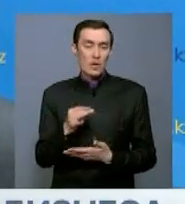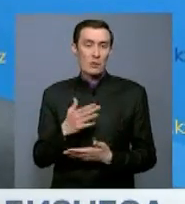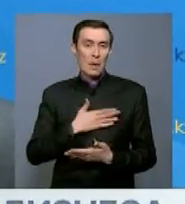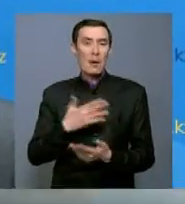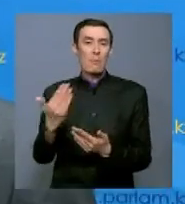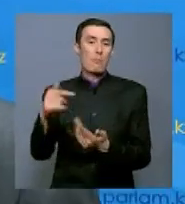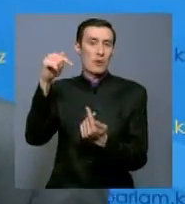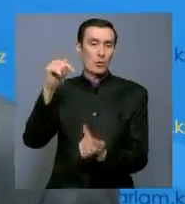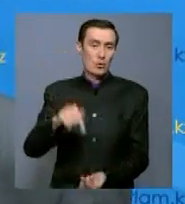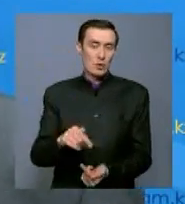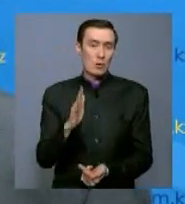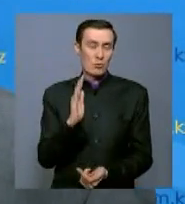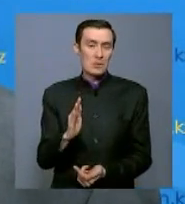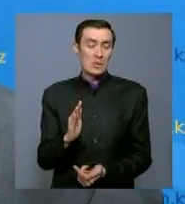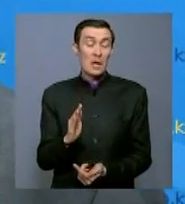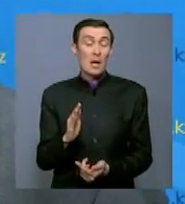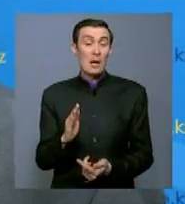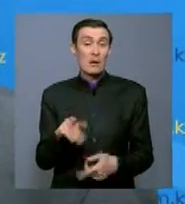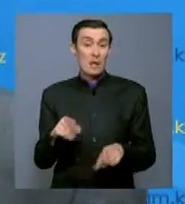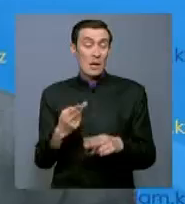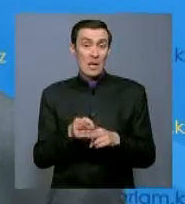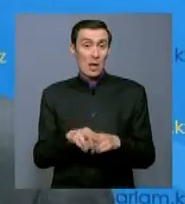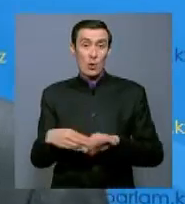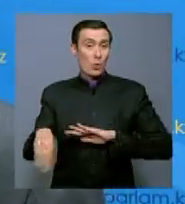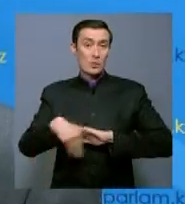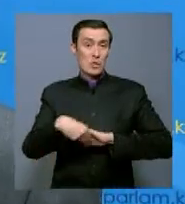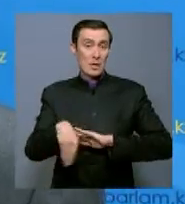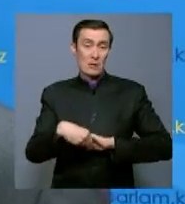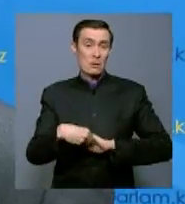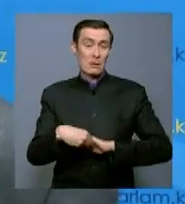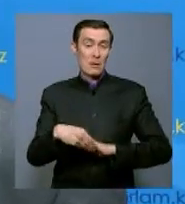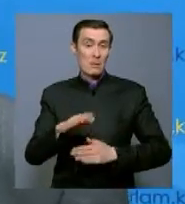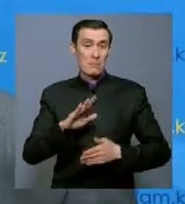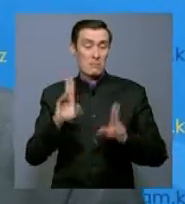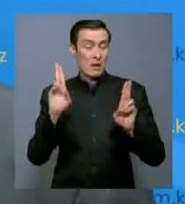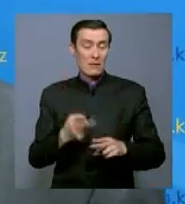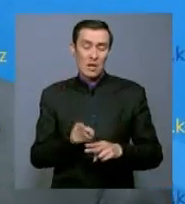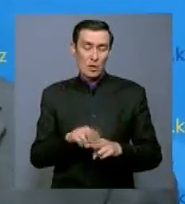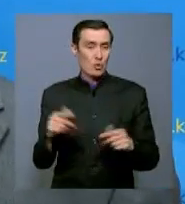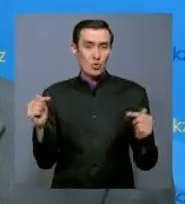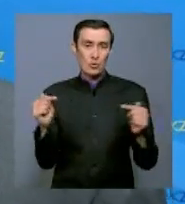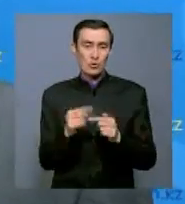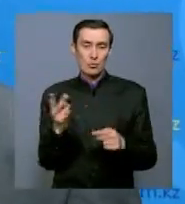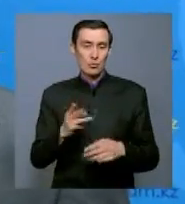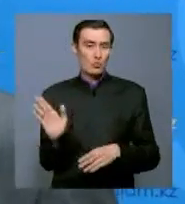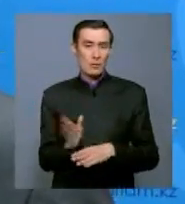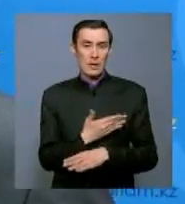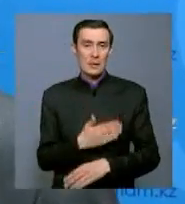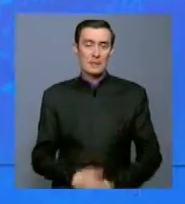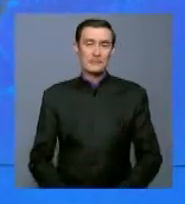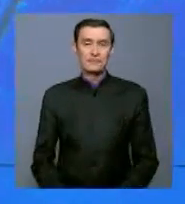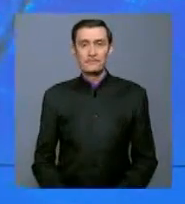подходит, и он будет из одного источника. Коррупциогенная норма, абсолютно коррупциогенная, ее, то есть, нужно однозначно искоренять.